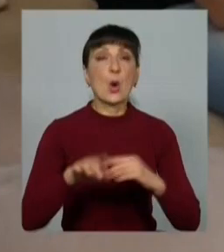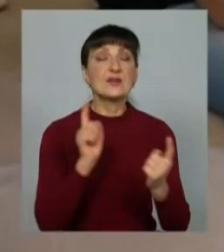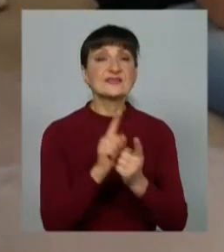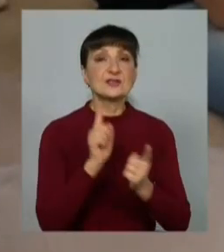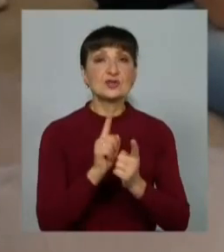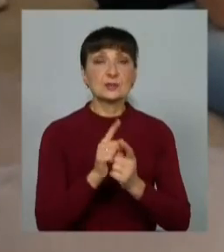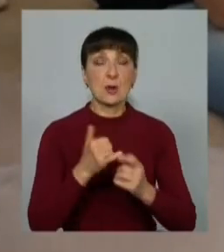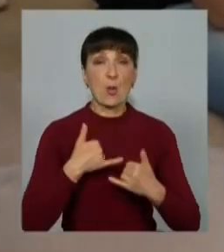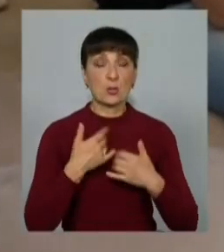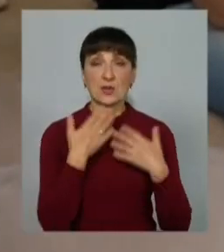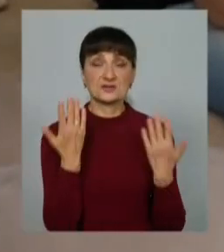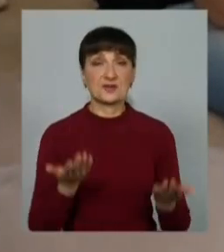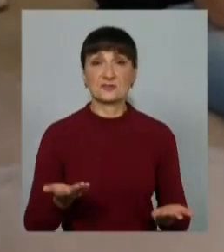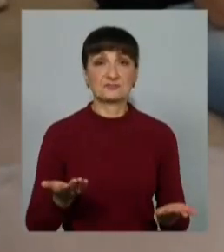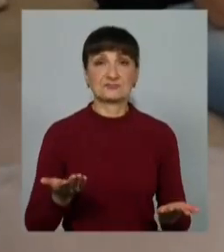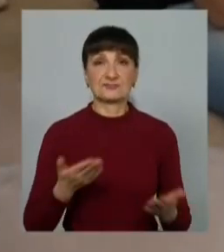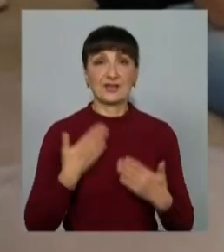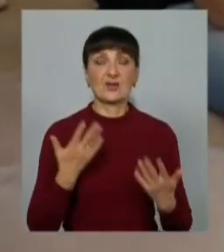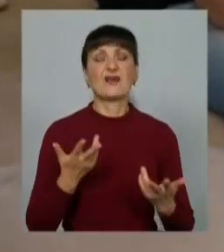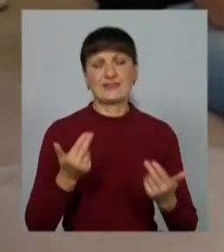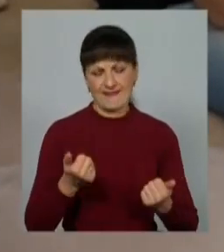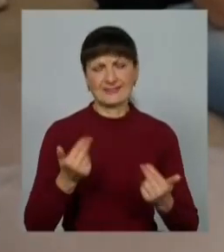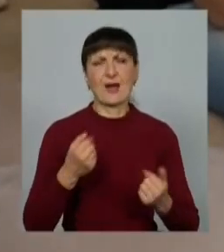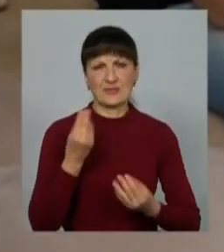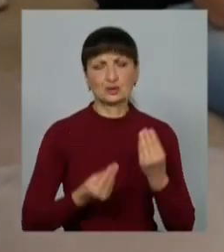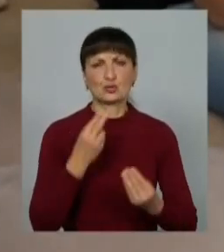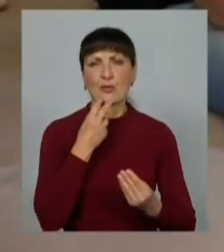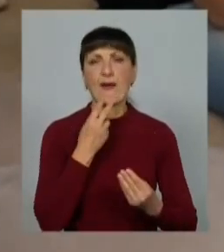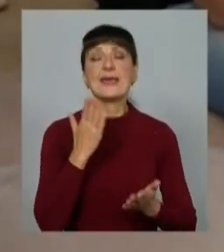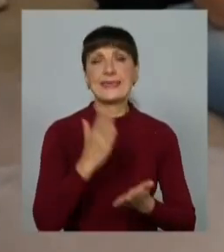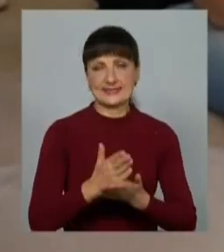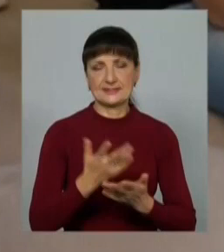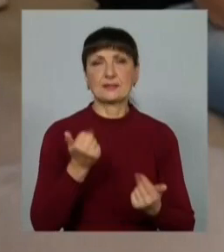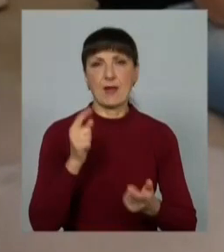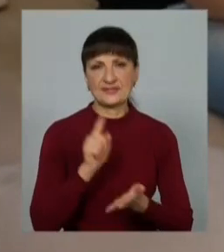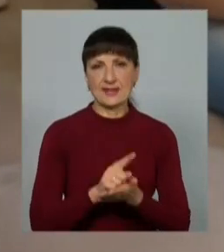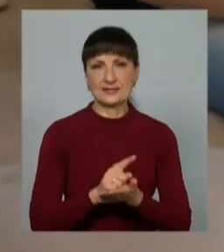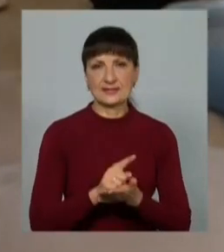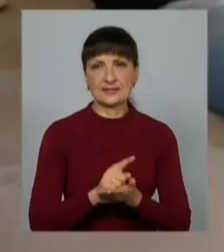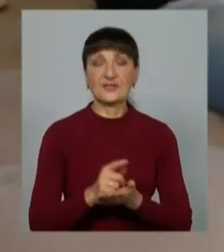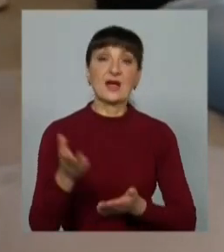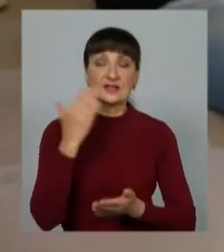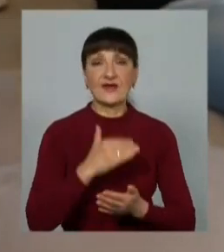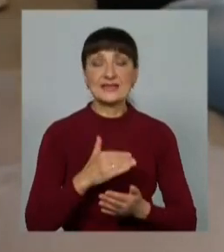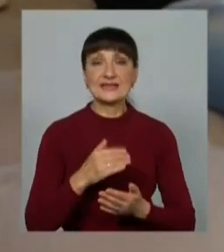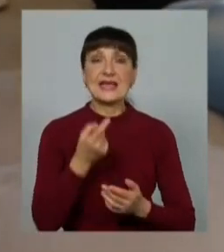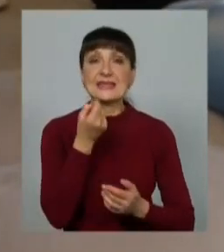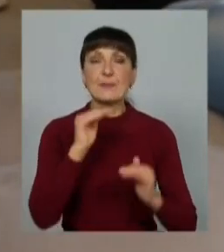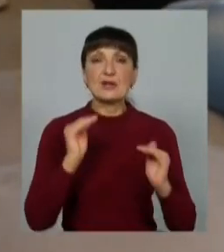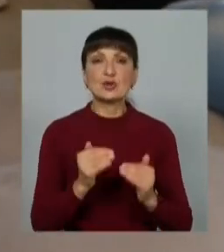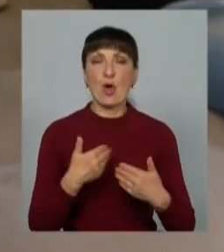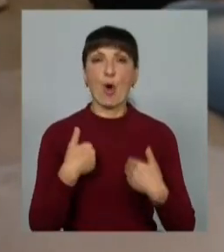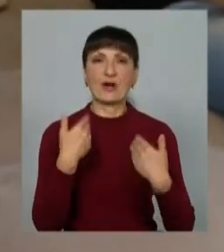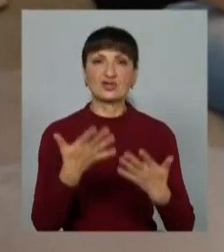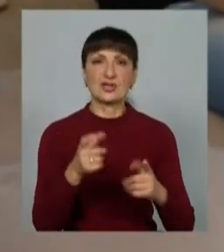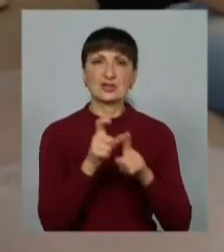Нет, нету. Конечно, есть. Конечно, есть. У каждого человека есть хейтеры. Давайте запишем небольшое обращение к хейтерам, буквально